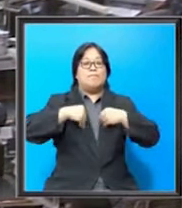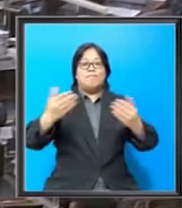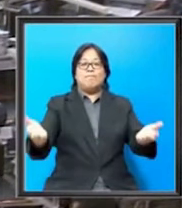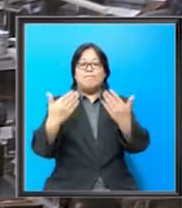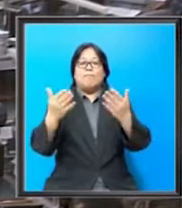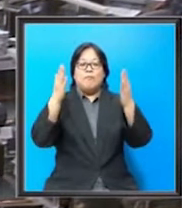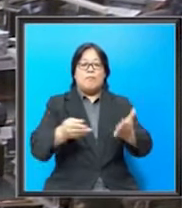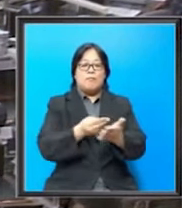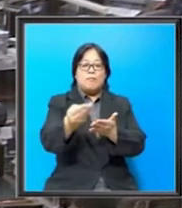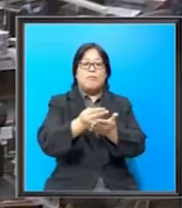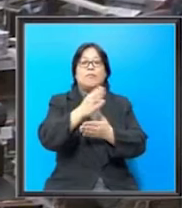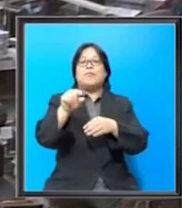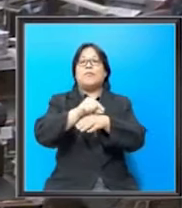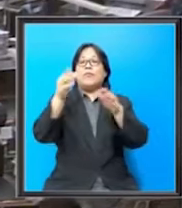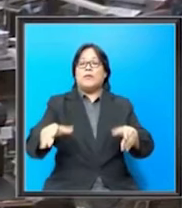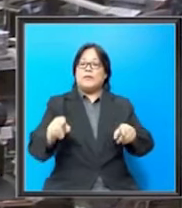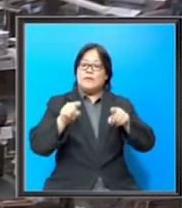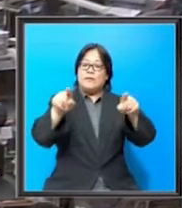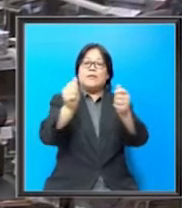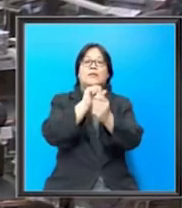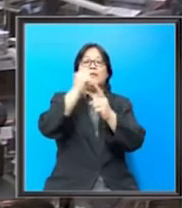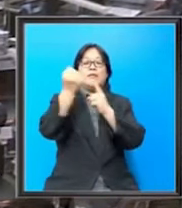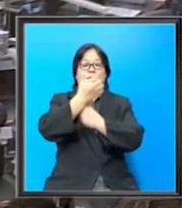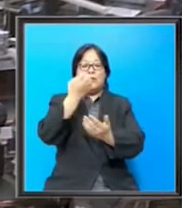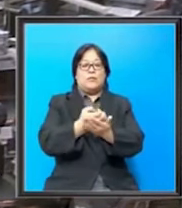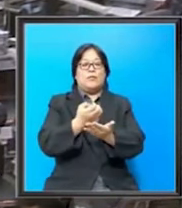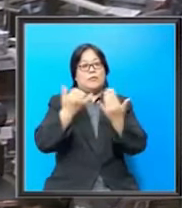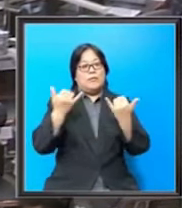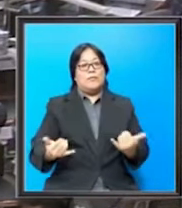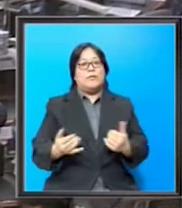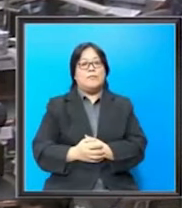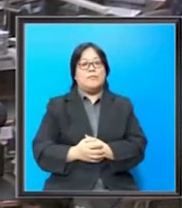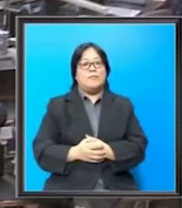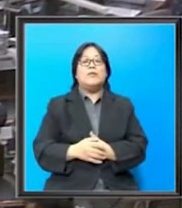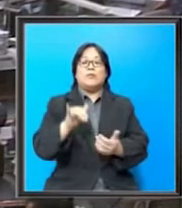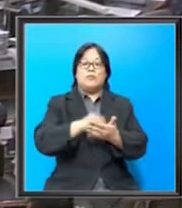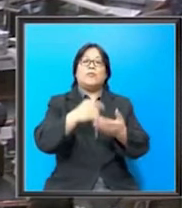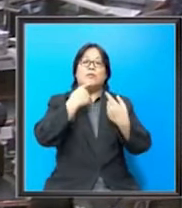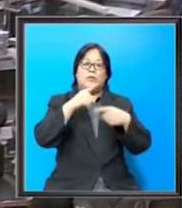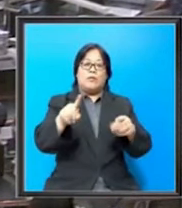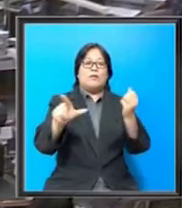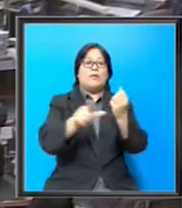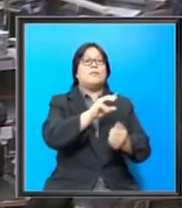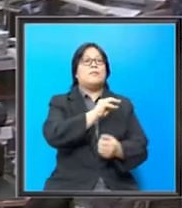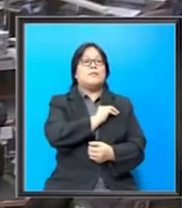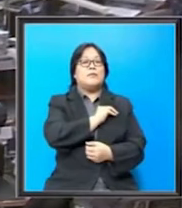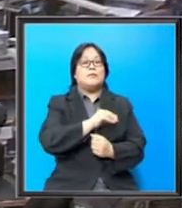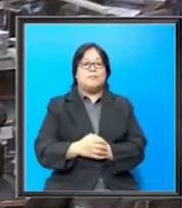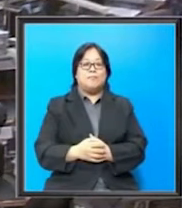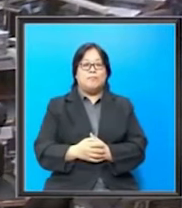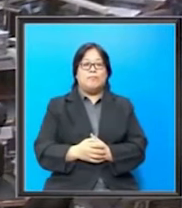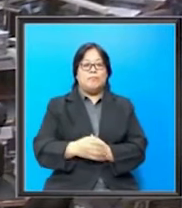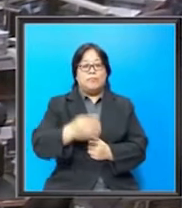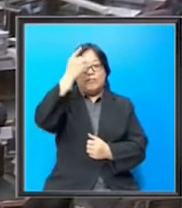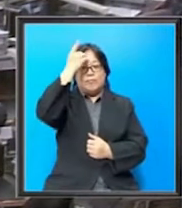melakukan apa-apa untuk mempertingkatkan yang kualiti berhormat, jalan ini. Terima kasih Barisan Nasional. Berapa puluh tahun memerintah